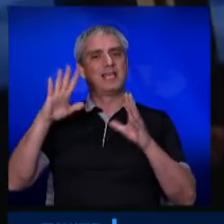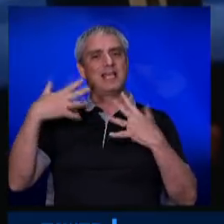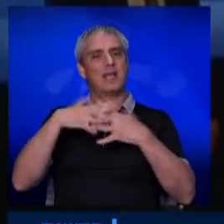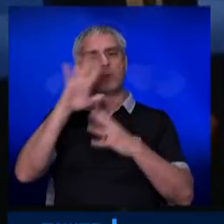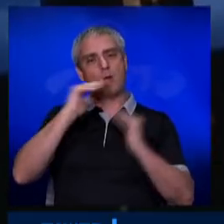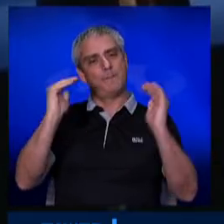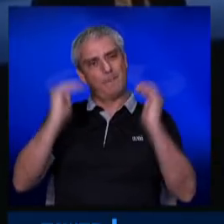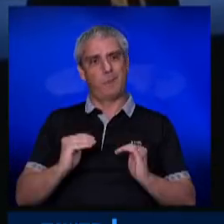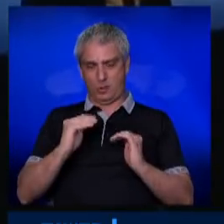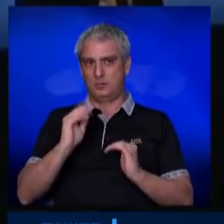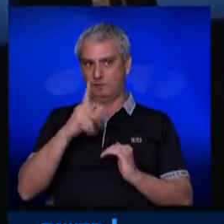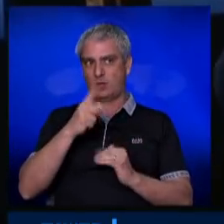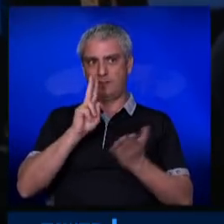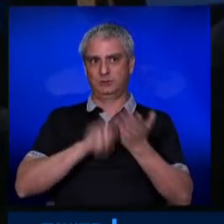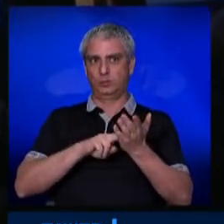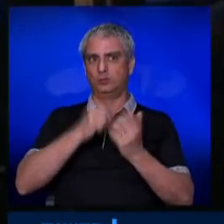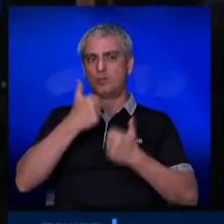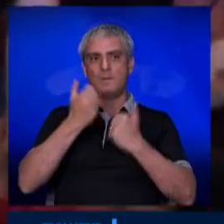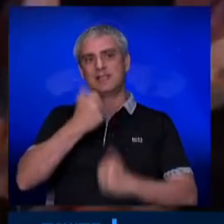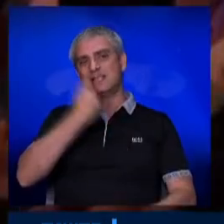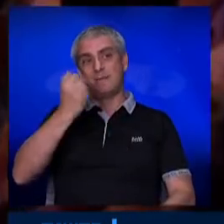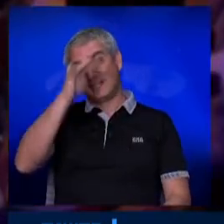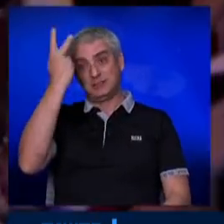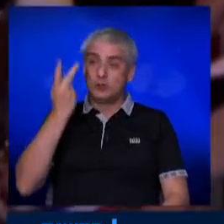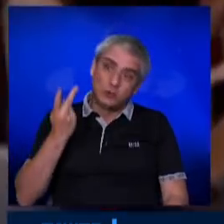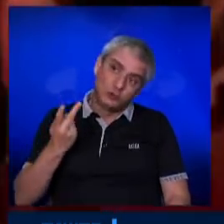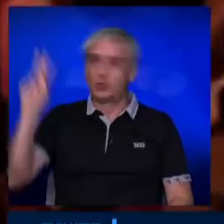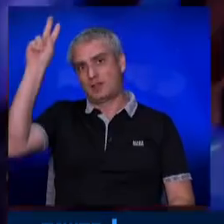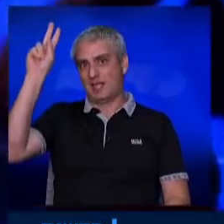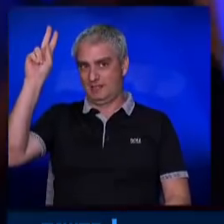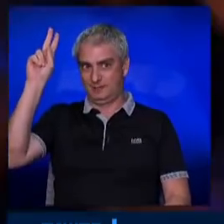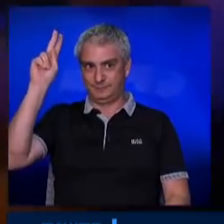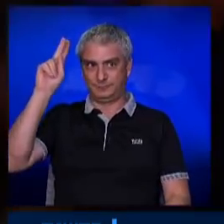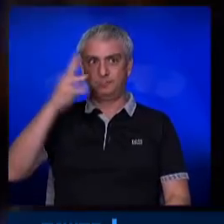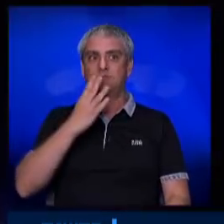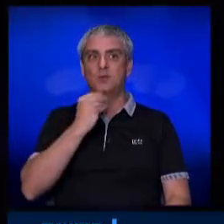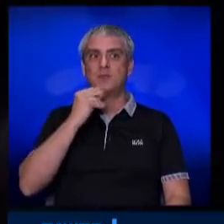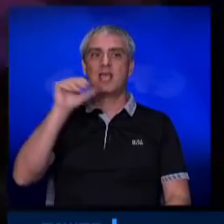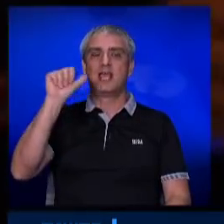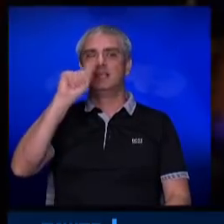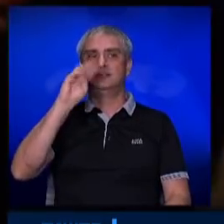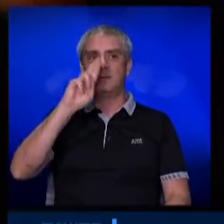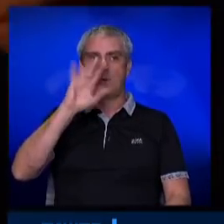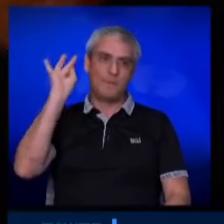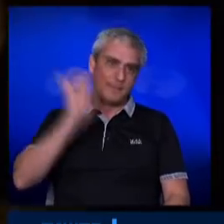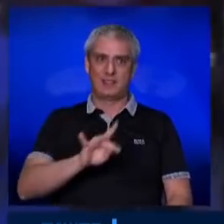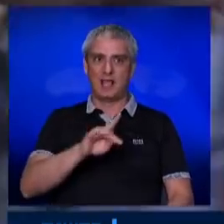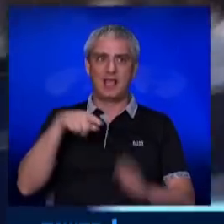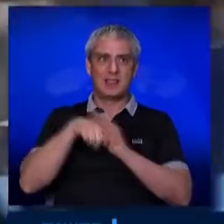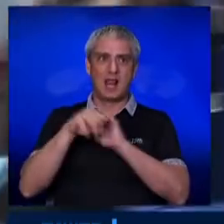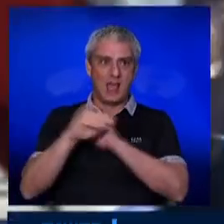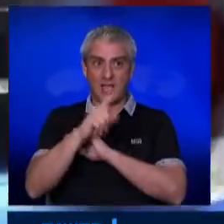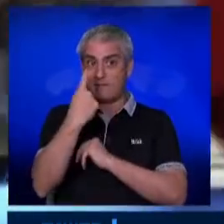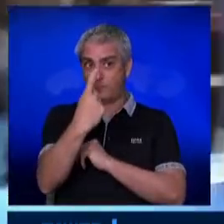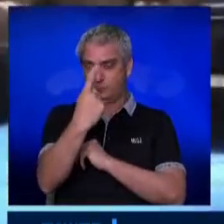האירופי, אפשר לזקוף גם לזכותו של מועמד הימין הקיצוני, הקיצוני עוד יותר, היהודי אריק זמור, מתנגד חריף להגירה, אך